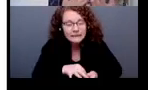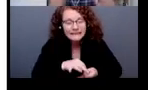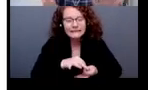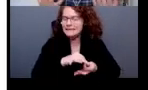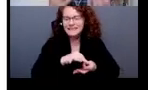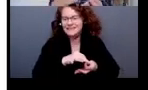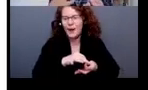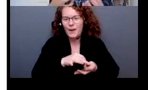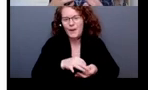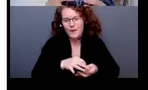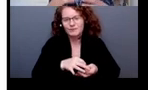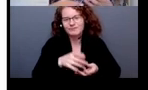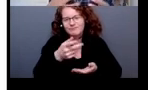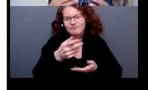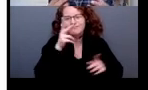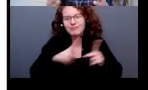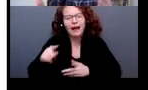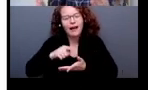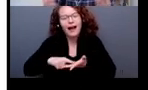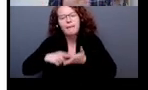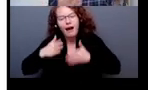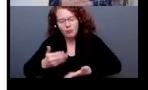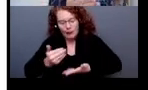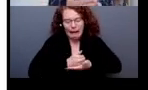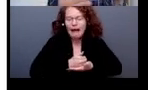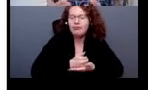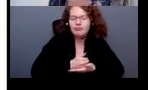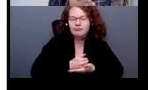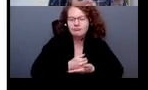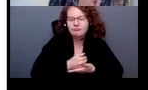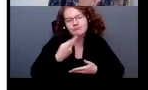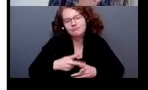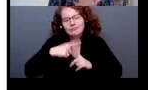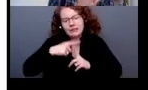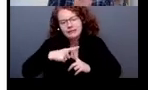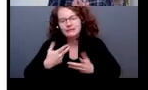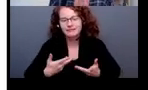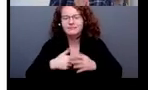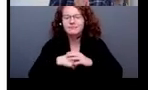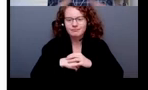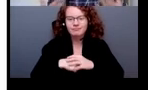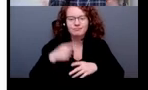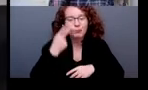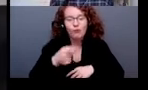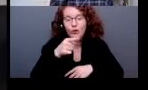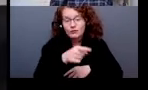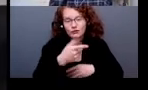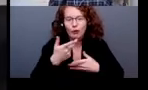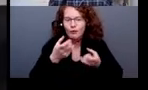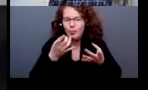à ça, on a pu constater justement que souvent, c'était des documents qui n'étaient pas